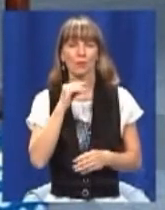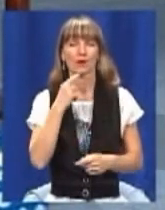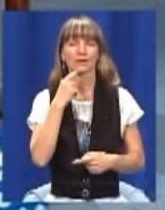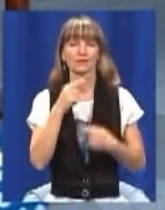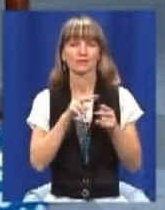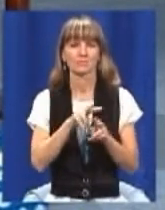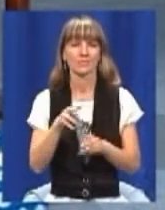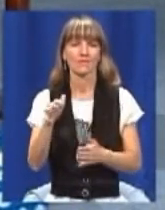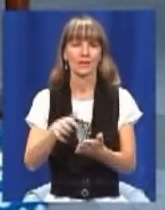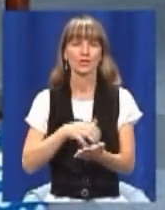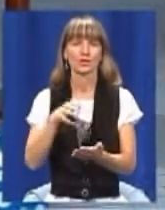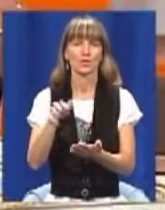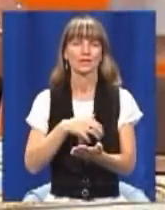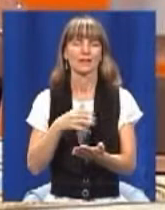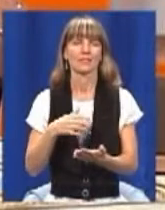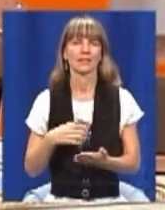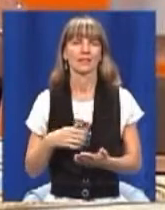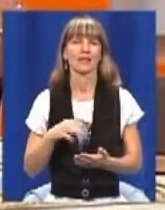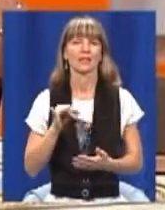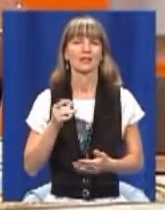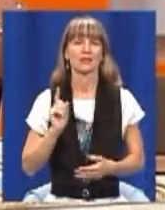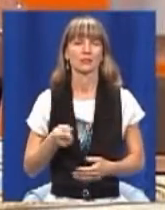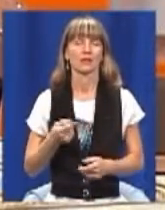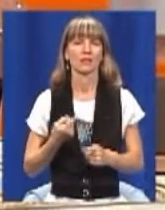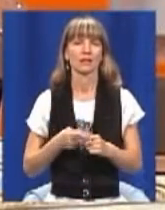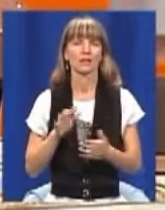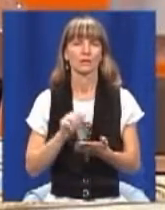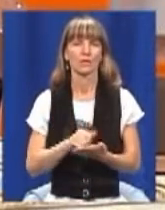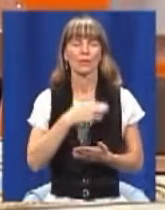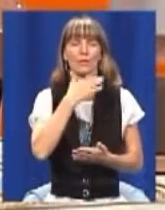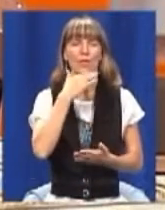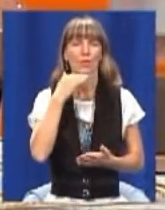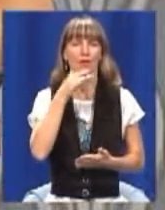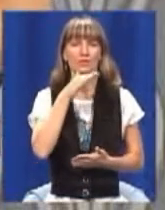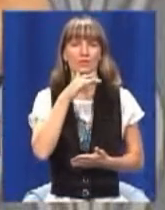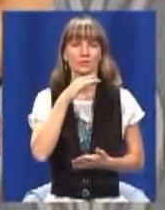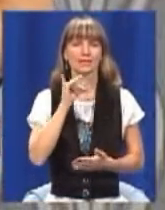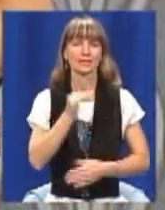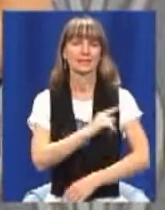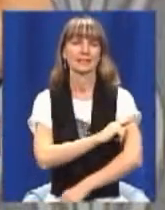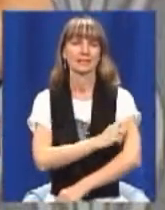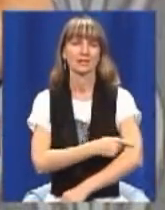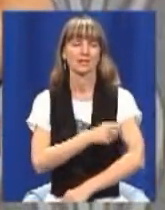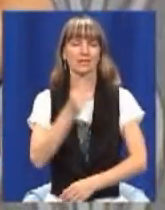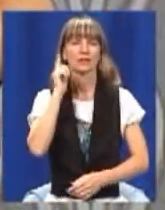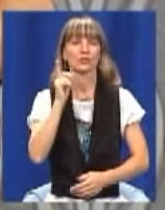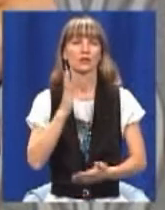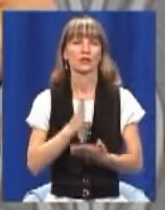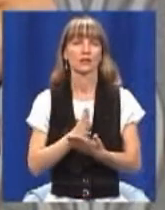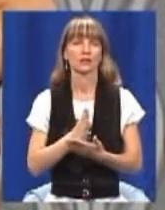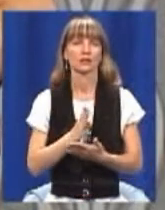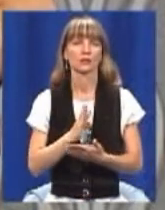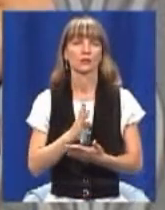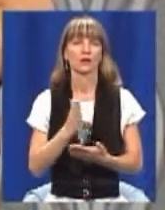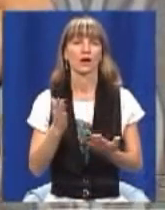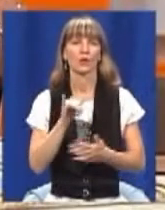доглядати, якось її вичухувати, розчухувати. Ну і насправді це займає дуже-дуже багато часу та сил. А ти знаєш щось про характер цієї